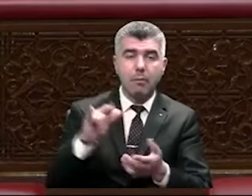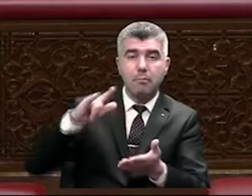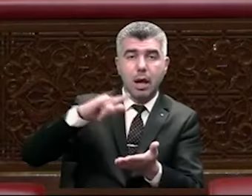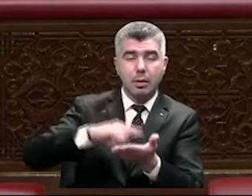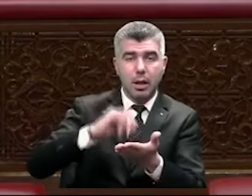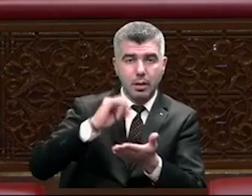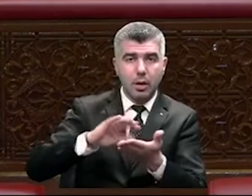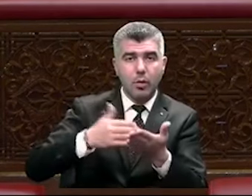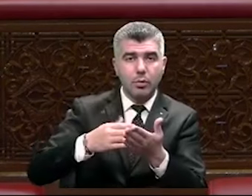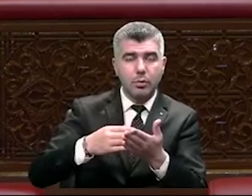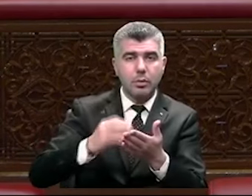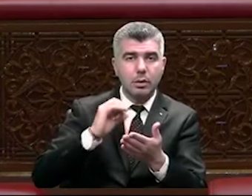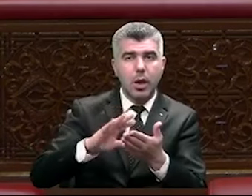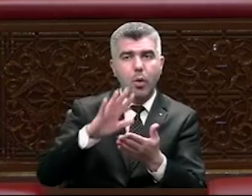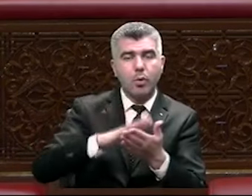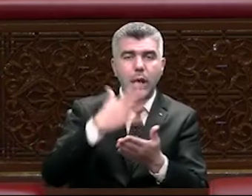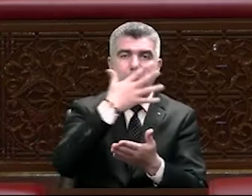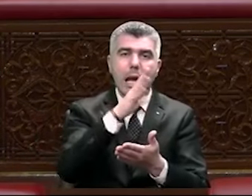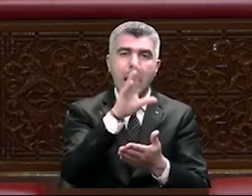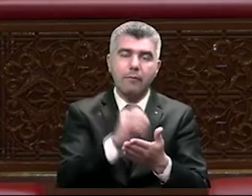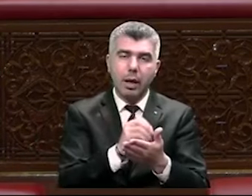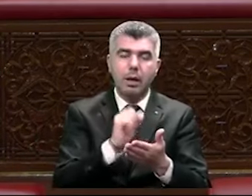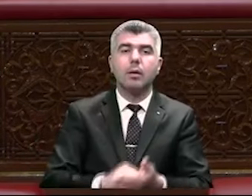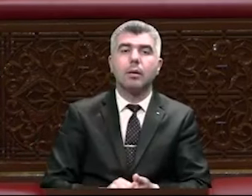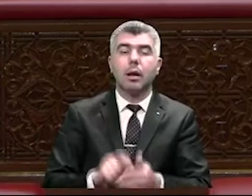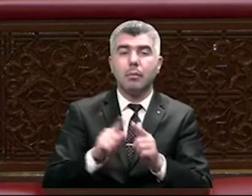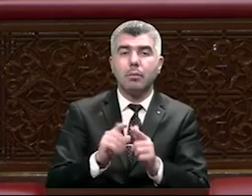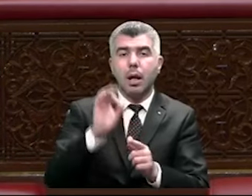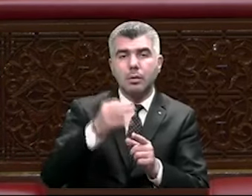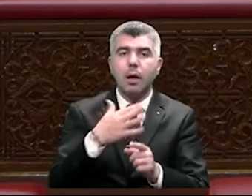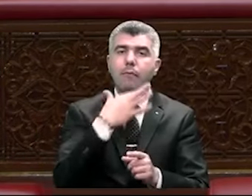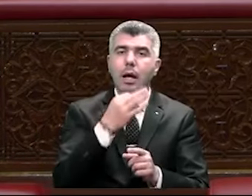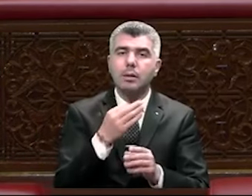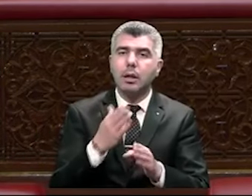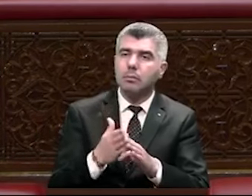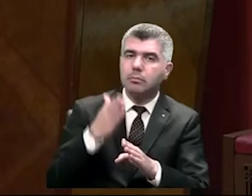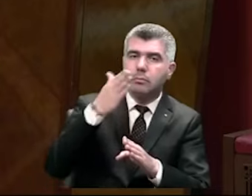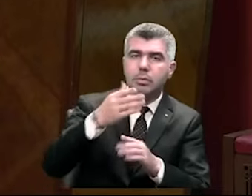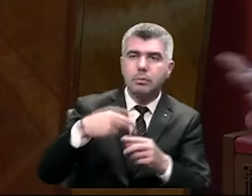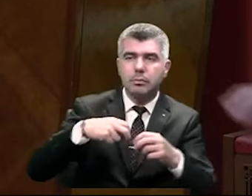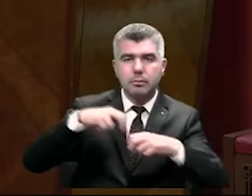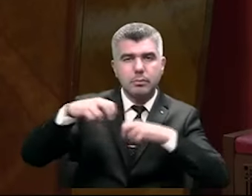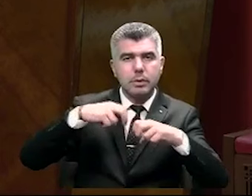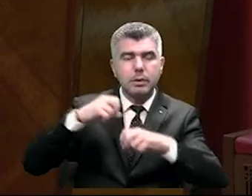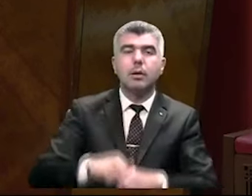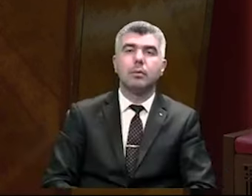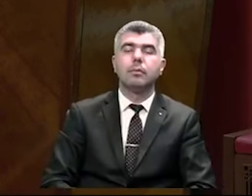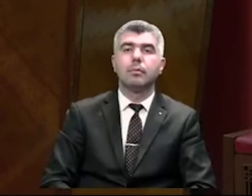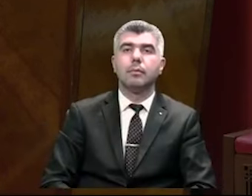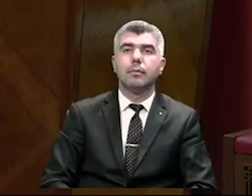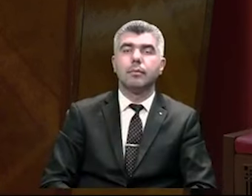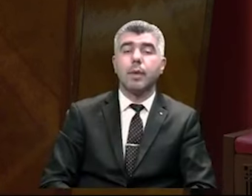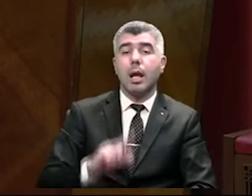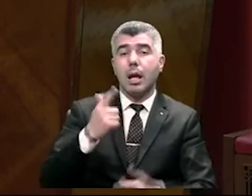المستخدمين الاكثر تفاني في العمل في افريقيا وايضا المطار الذي يمتلك المسار الاسهل للمسافرين في افريقيا بالاضافه هذا في افريقيا كاين